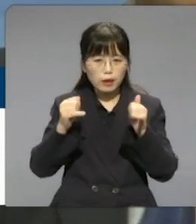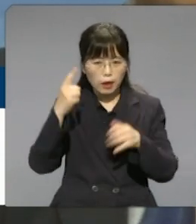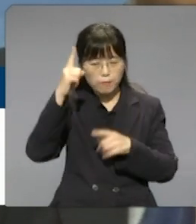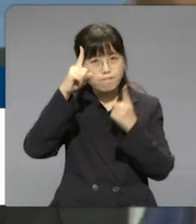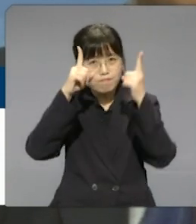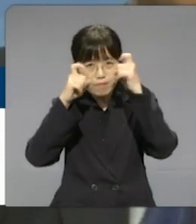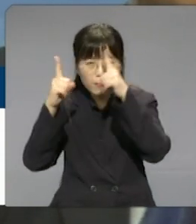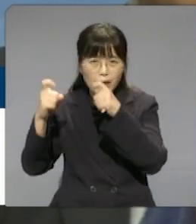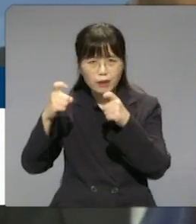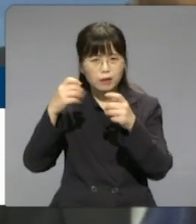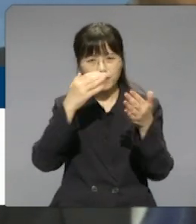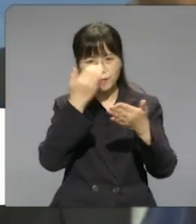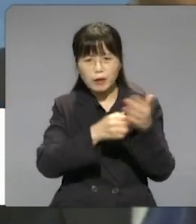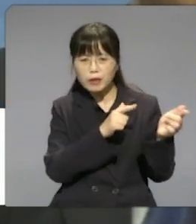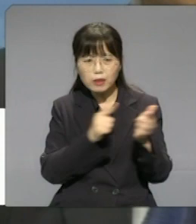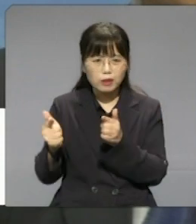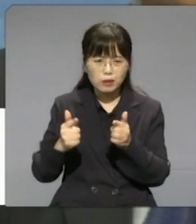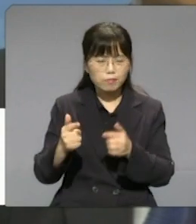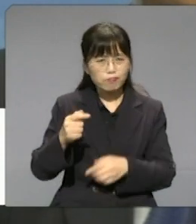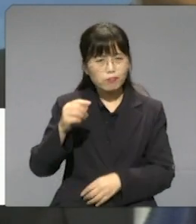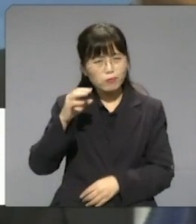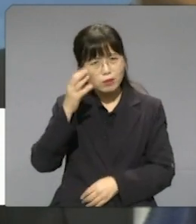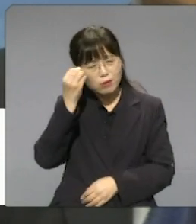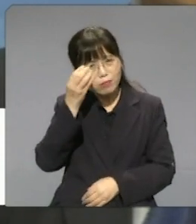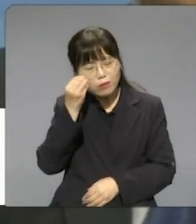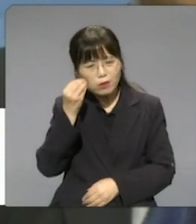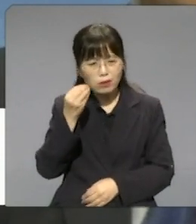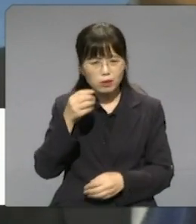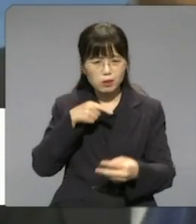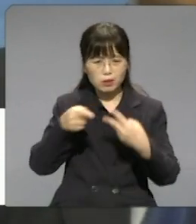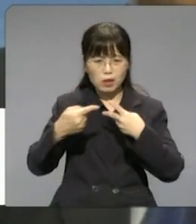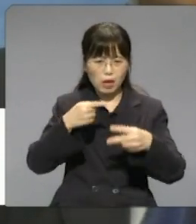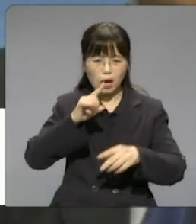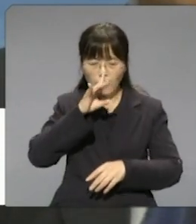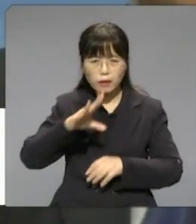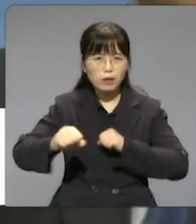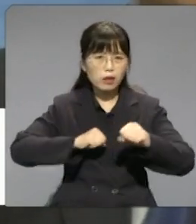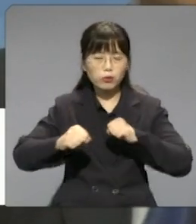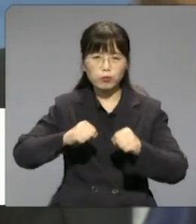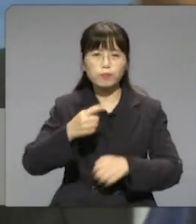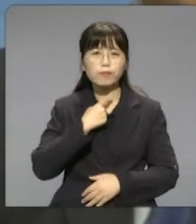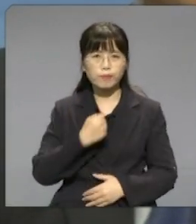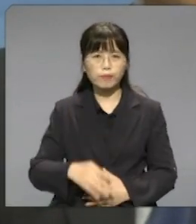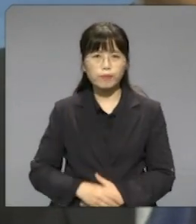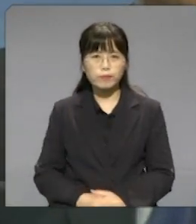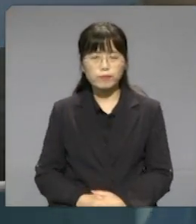인증샷을 남기려고 하는 등 상식적으로 전혀 이해가 되지 않는 행동을 하였습니다.